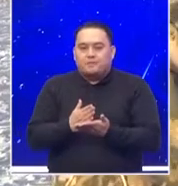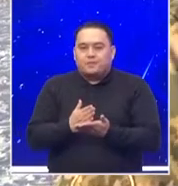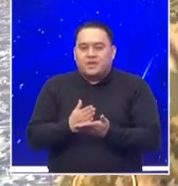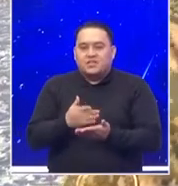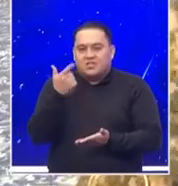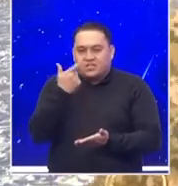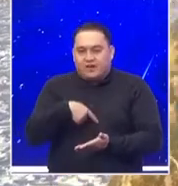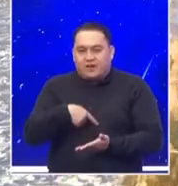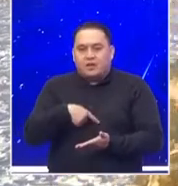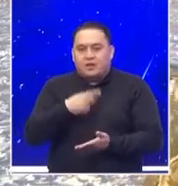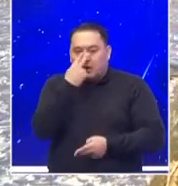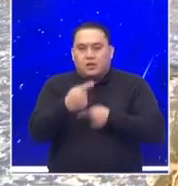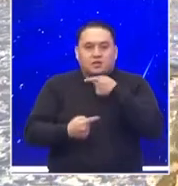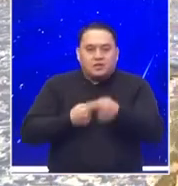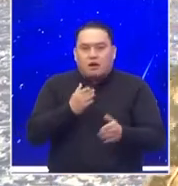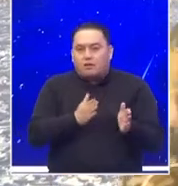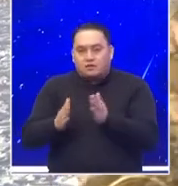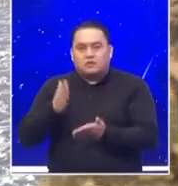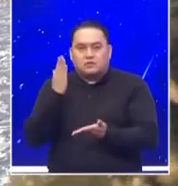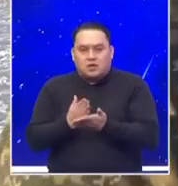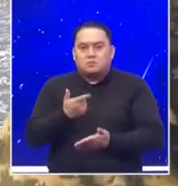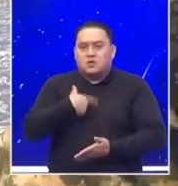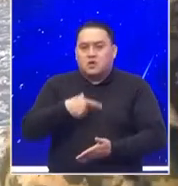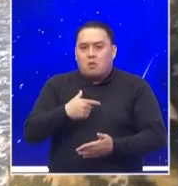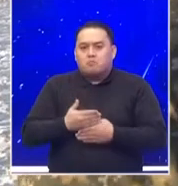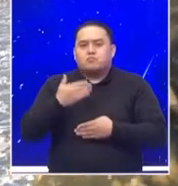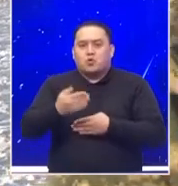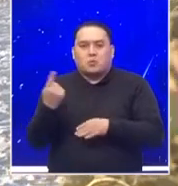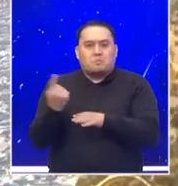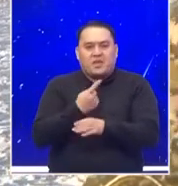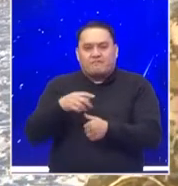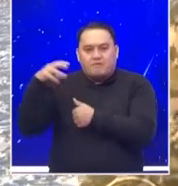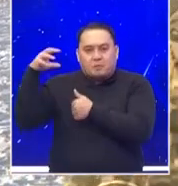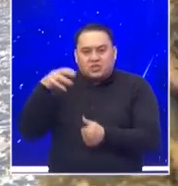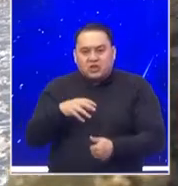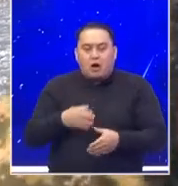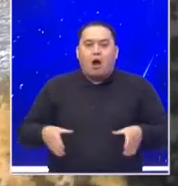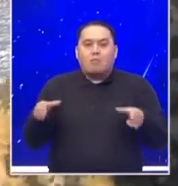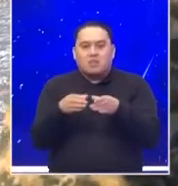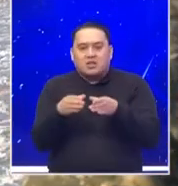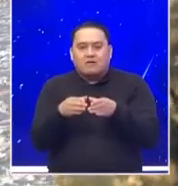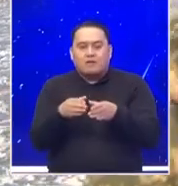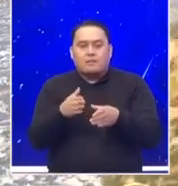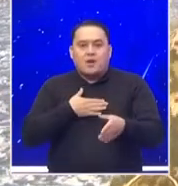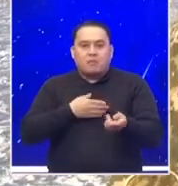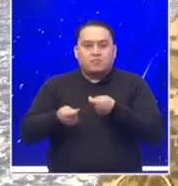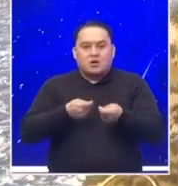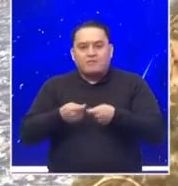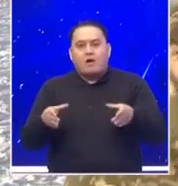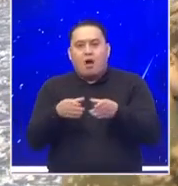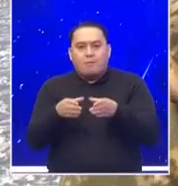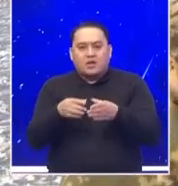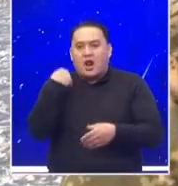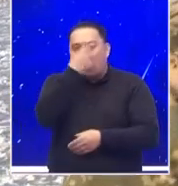традиции десантно-штурмовых войск мы после совершения первого прыжка командование командиры подразделений